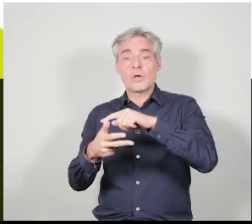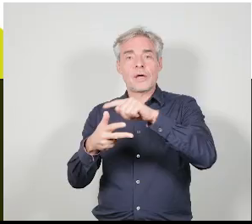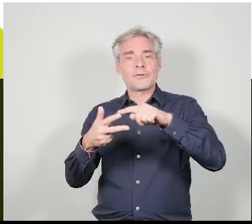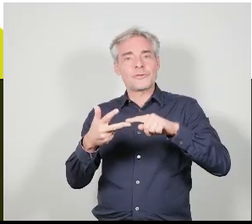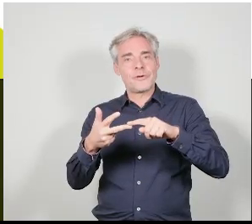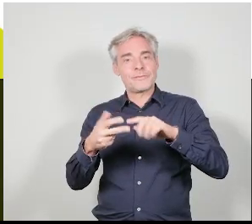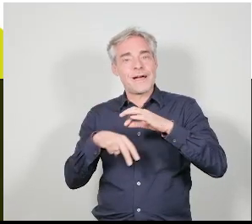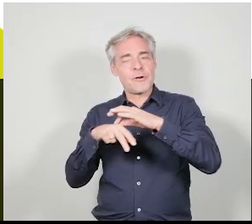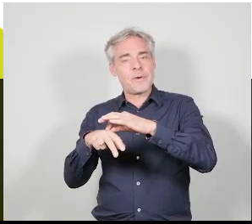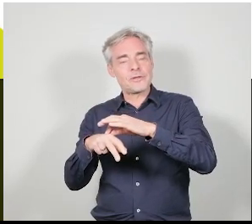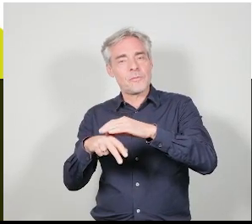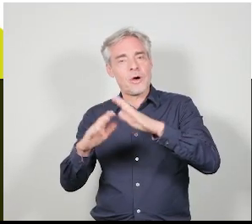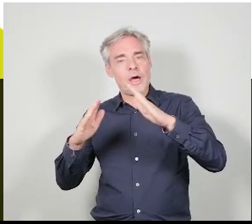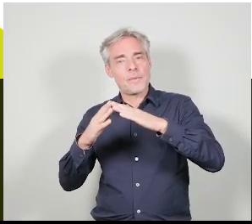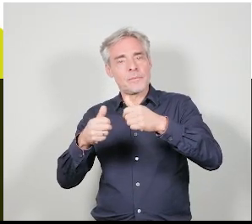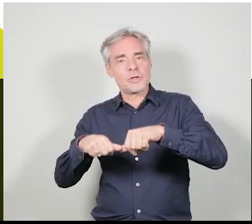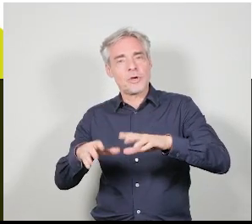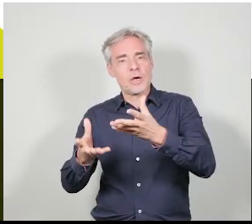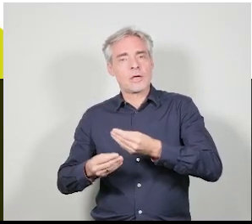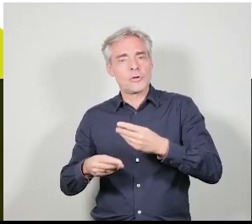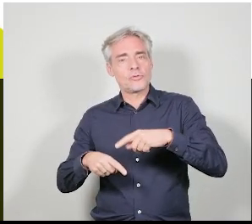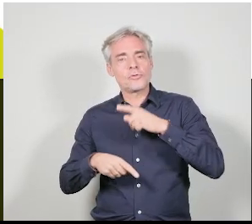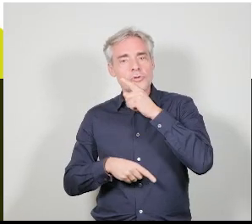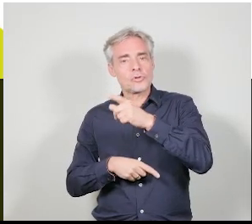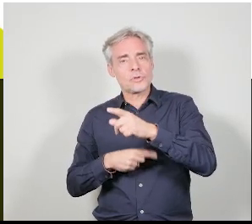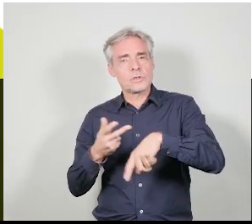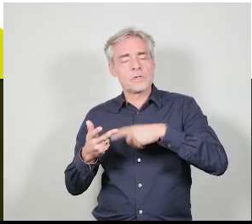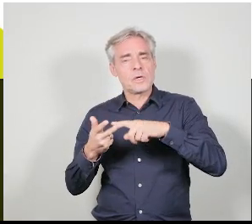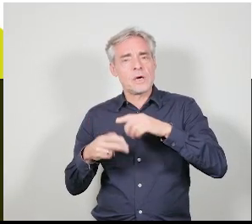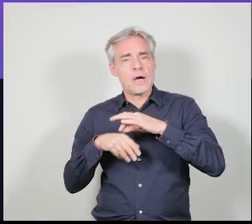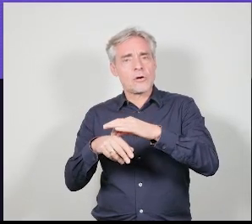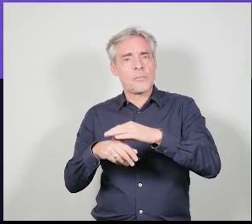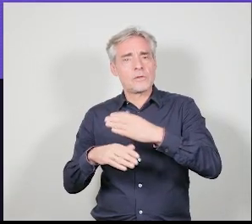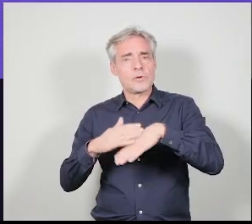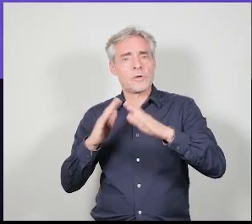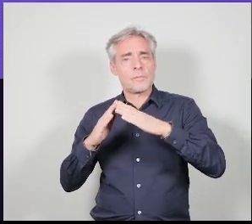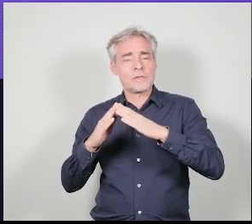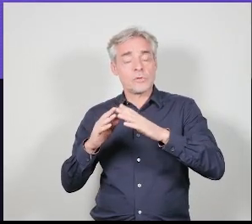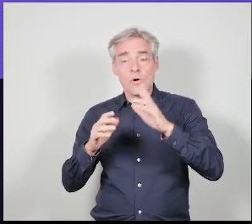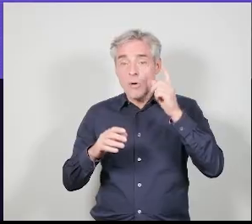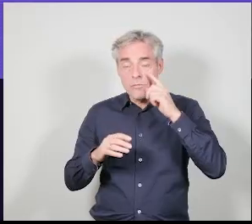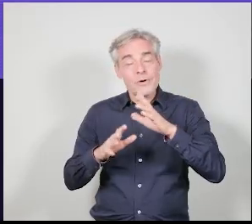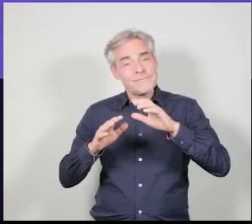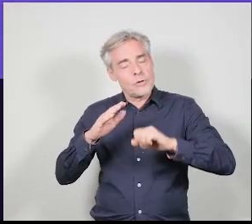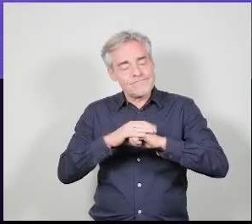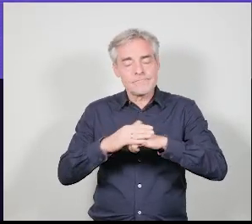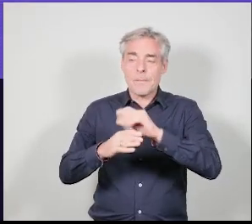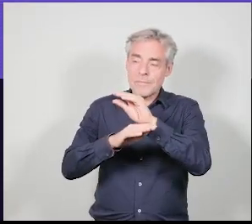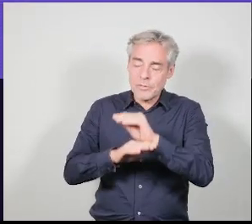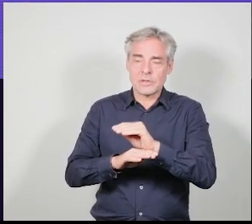de l'accompagnement, hébergement, accueil de jour et accompagnement à domicile pour garantir